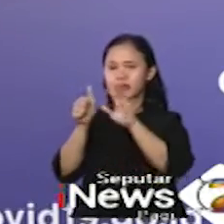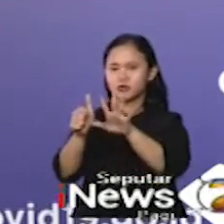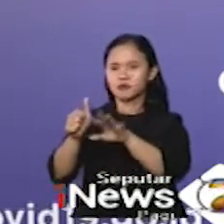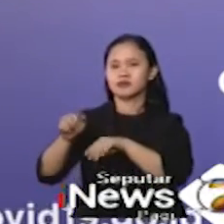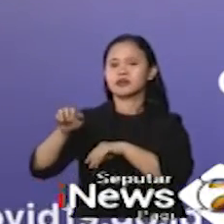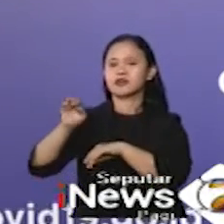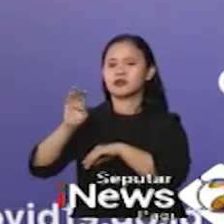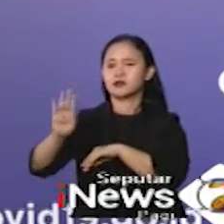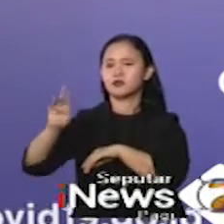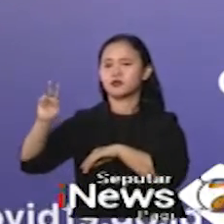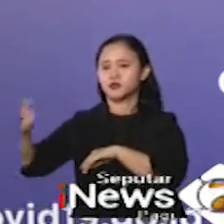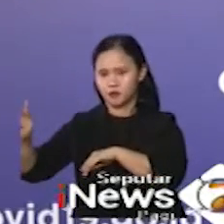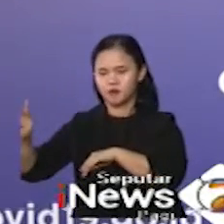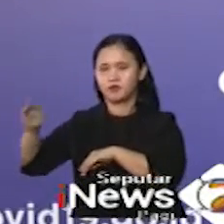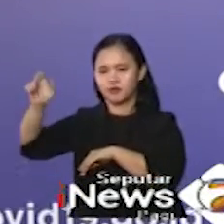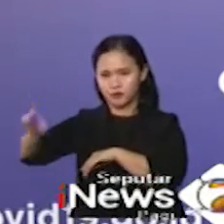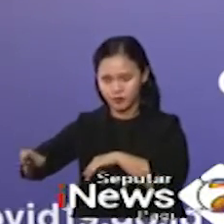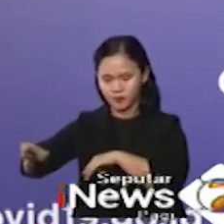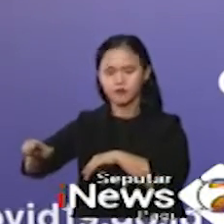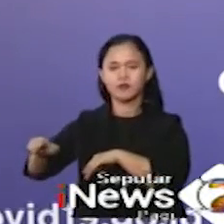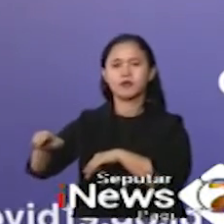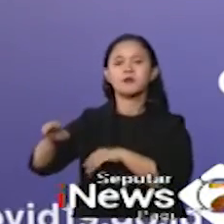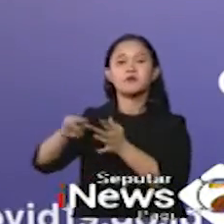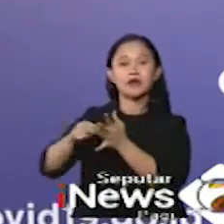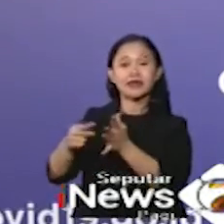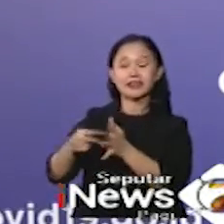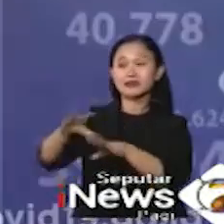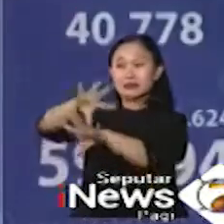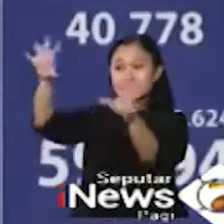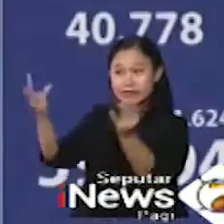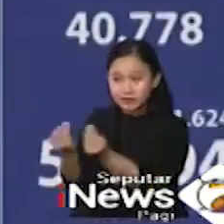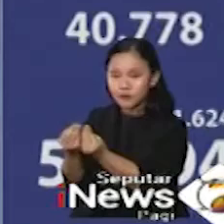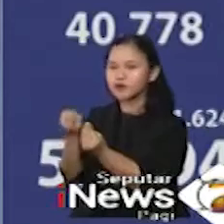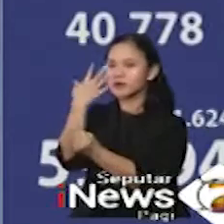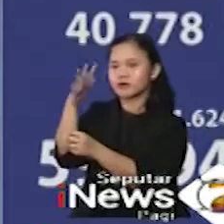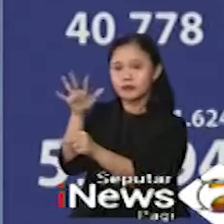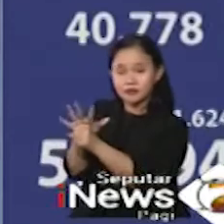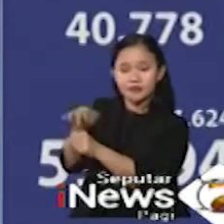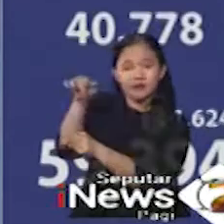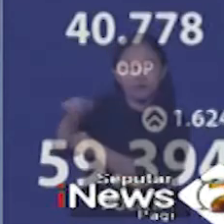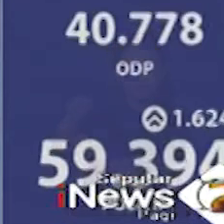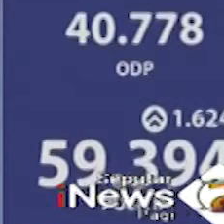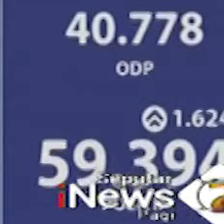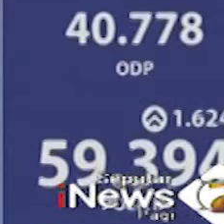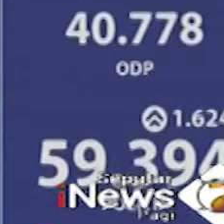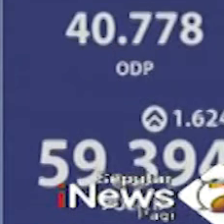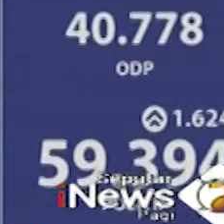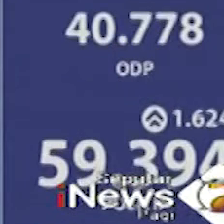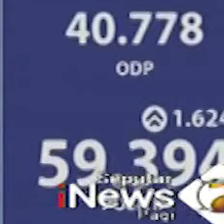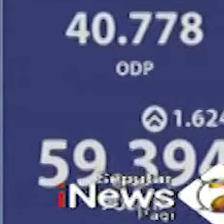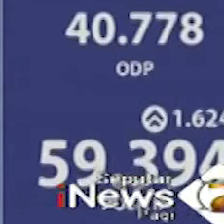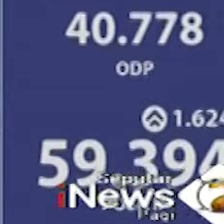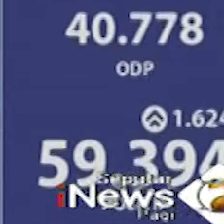1624 Hai sehingga akumulasi kasus positif yang kita dapatkan sampai dengan hari ini adalah